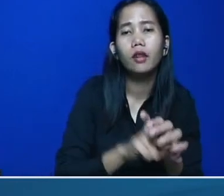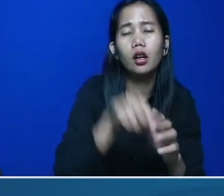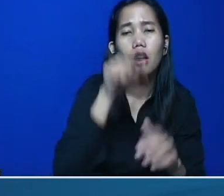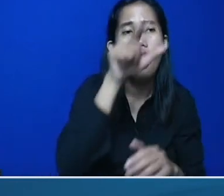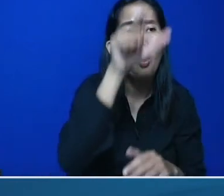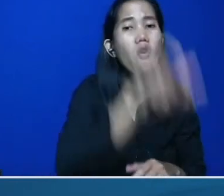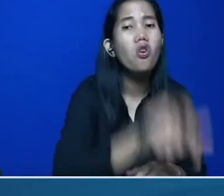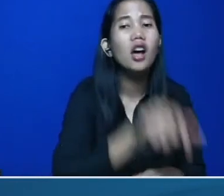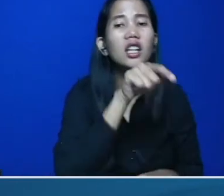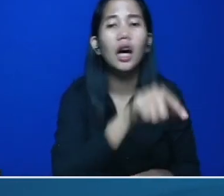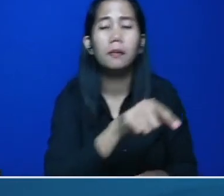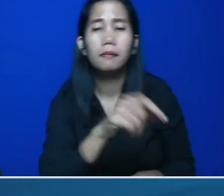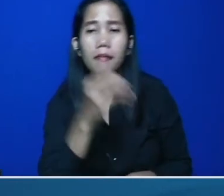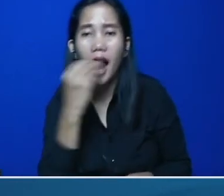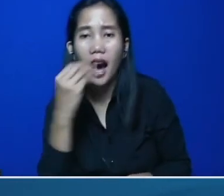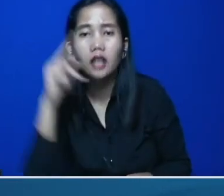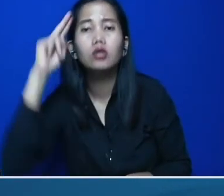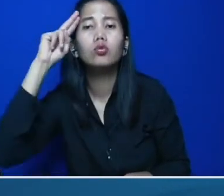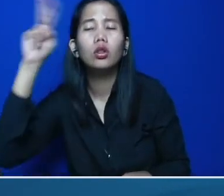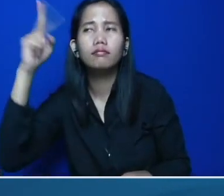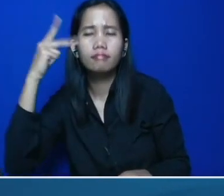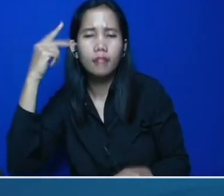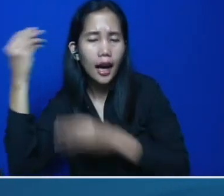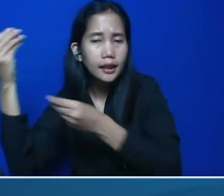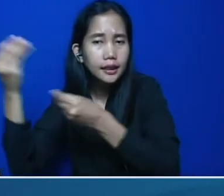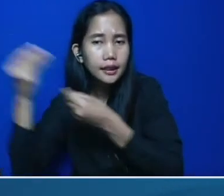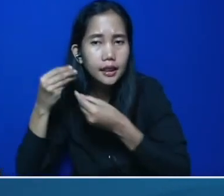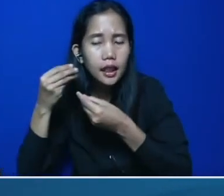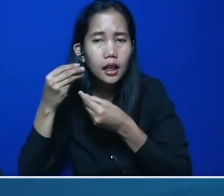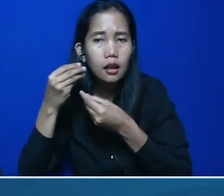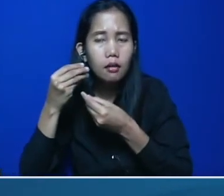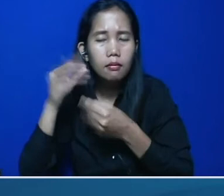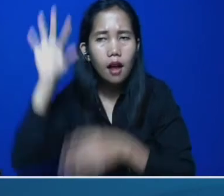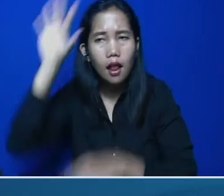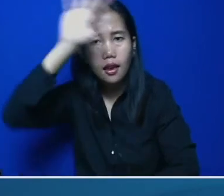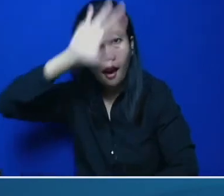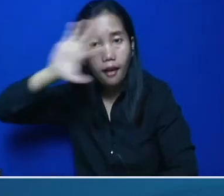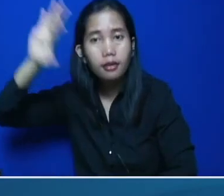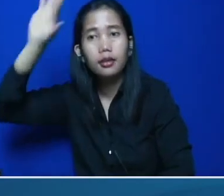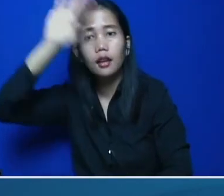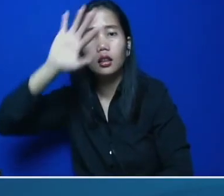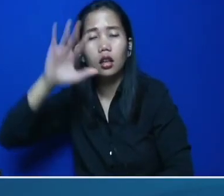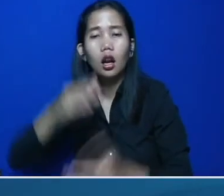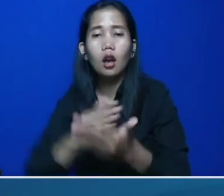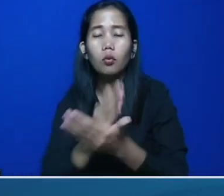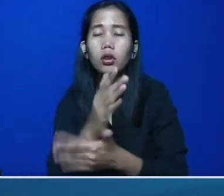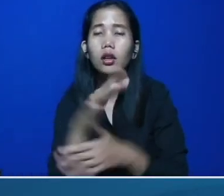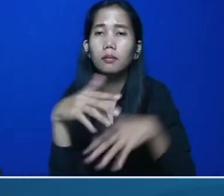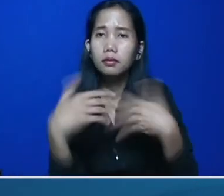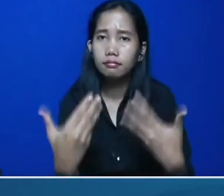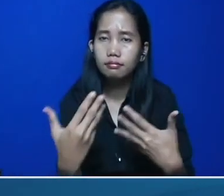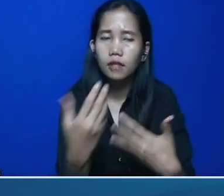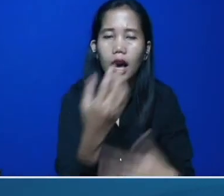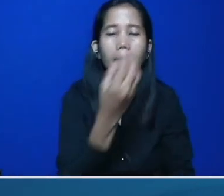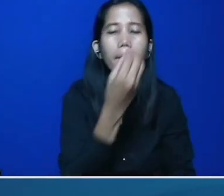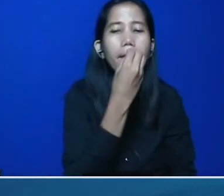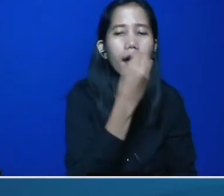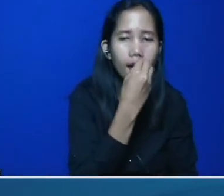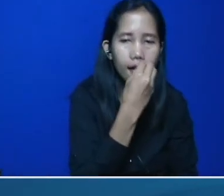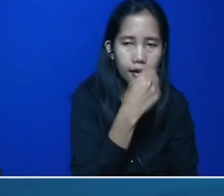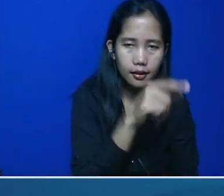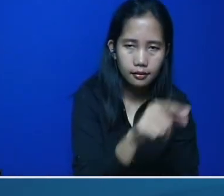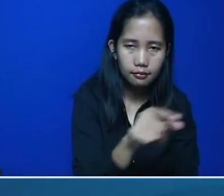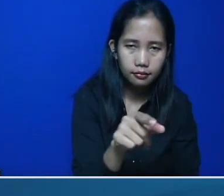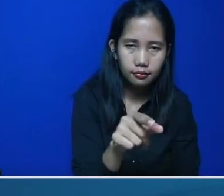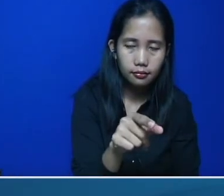seperti makanan itu sebabnya dalam ayat 28 Petrus mempertanggungjawabkan mengapa dia mau